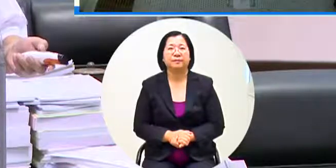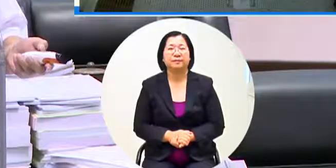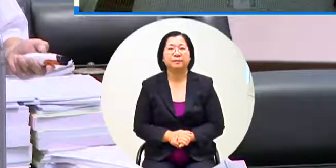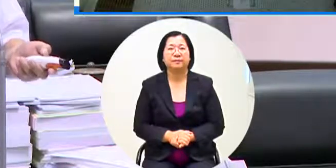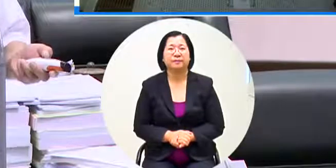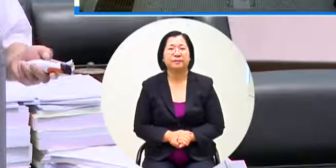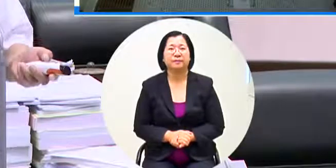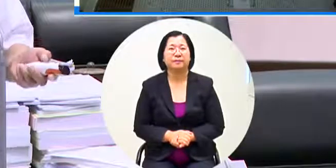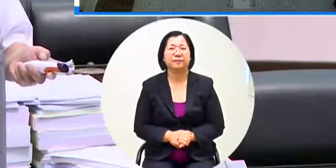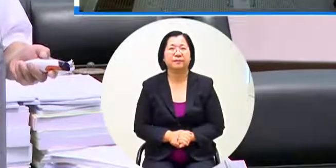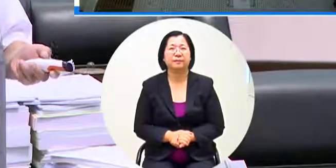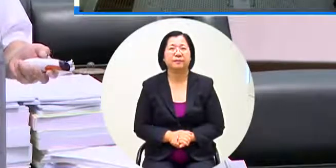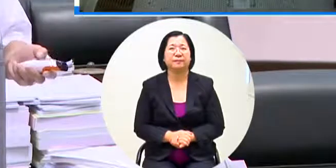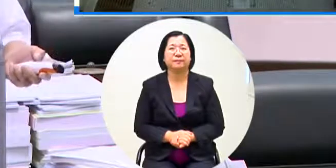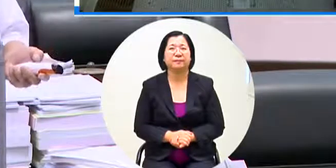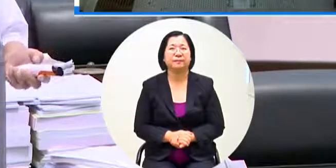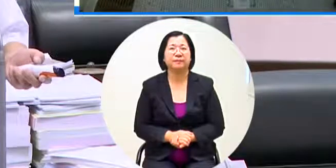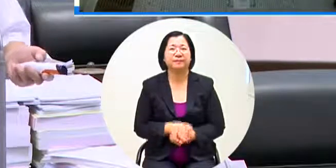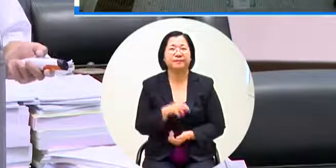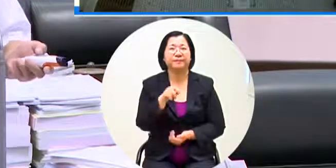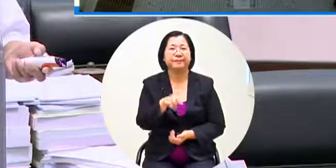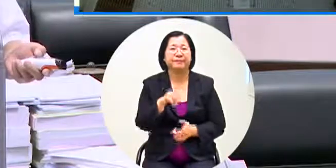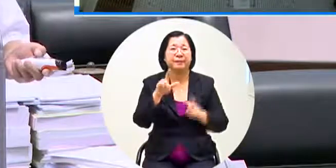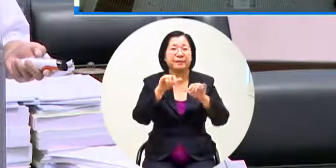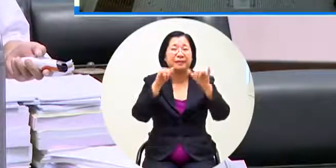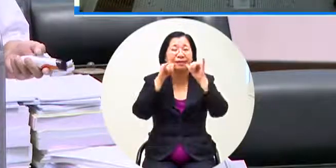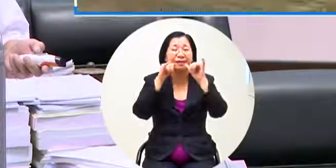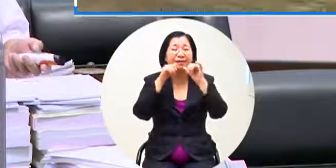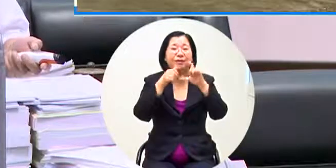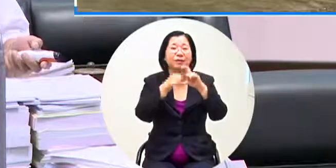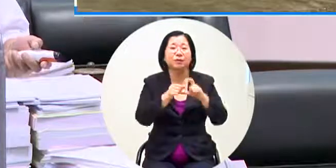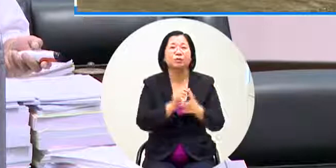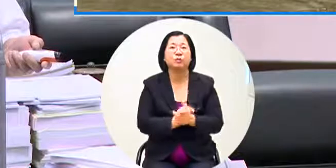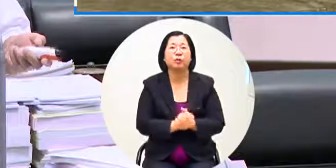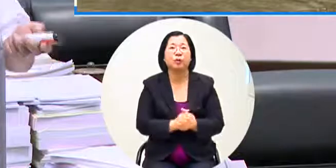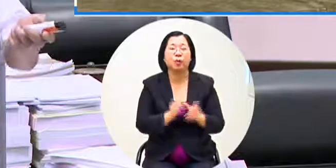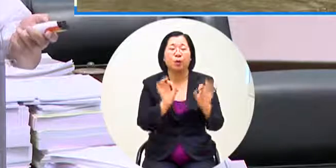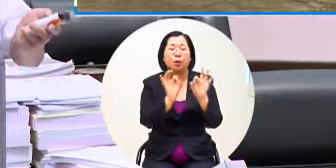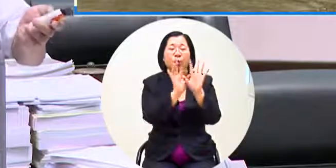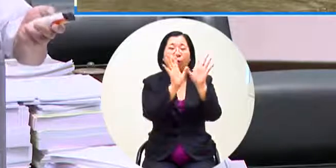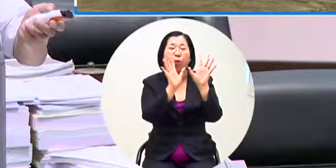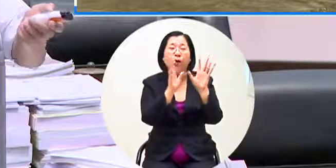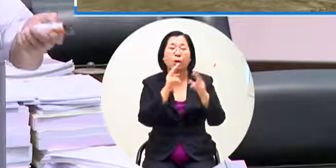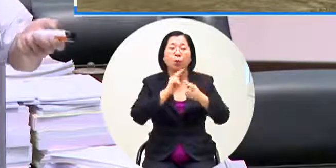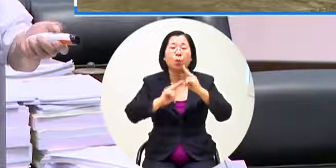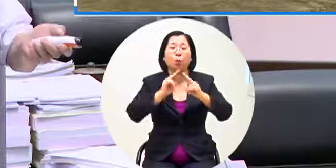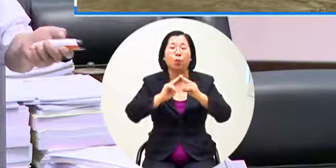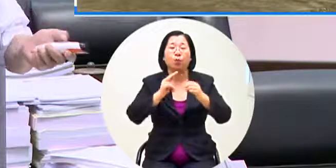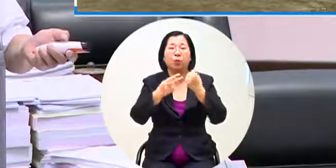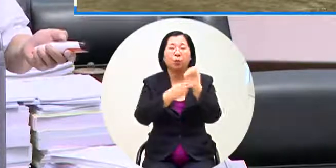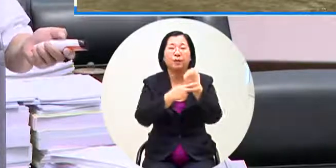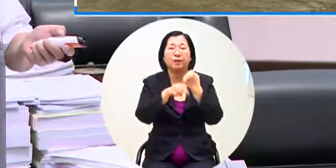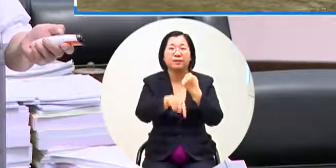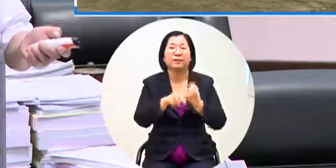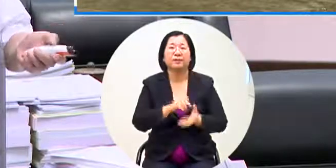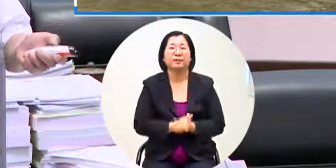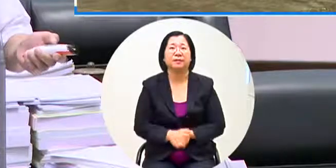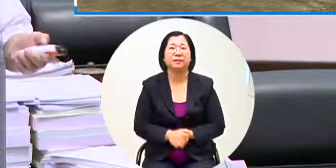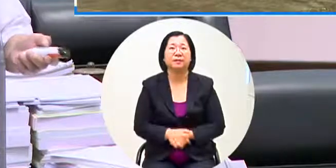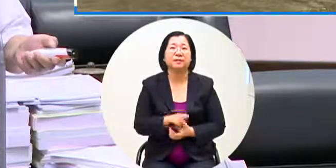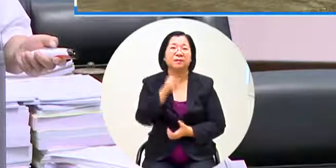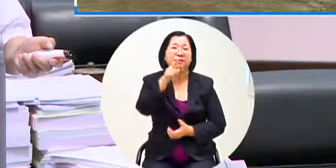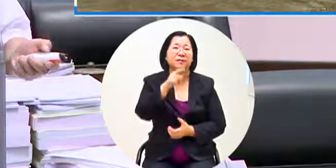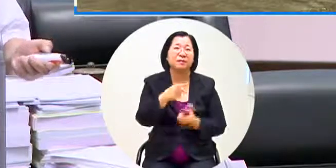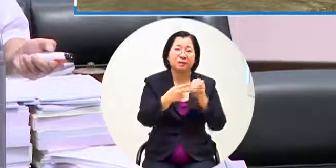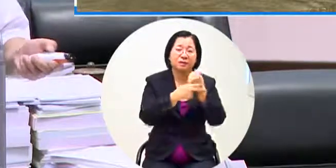这是咱大寮区吼，光五里吼，光五里的这个啊，这间是里活动中心啦。这